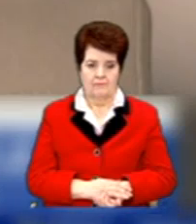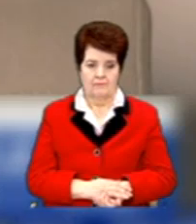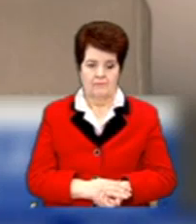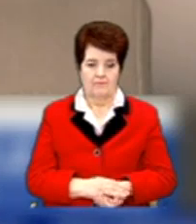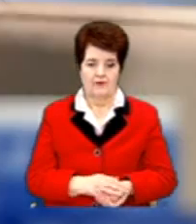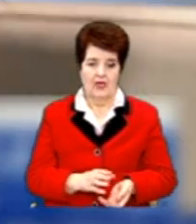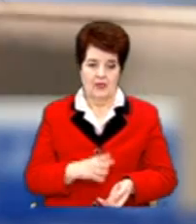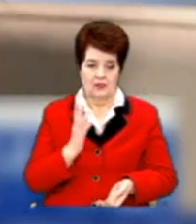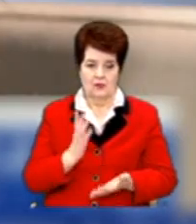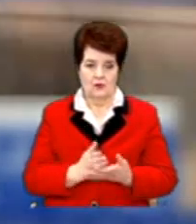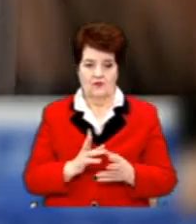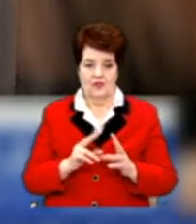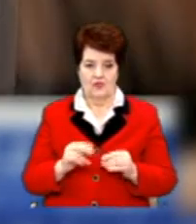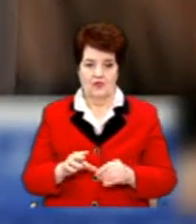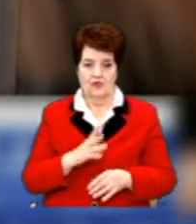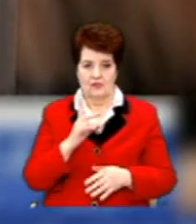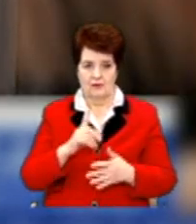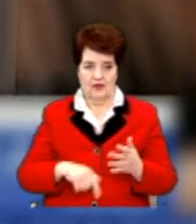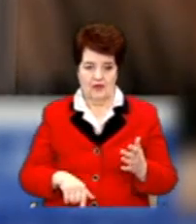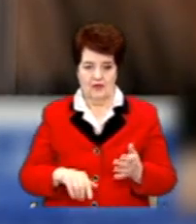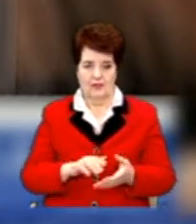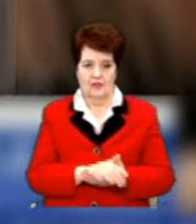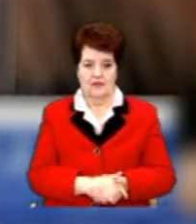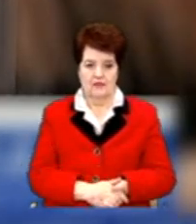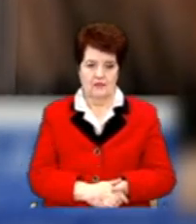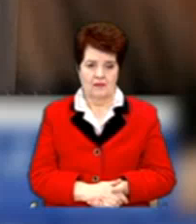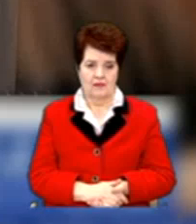I'm pretty scared. My mom is, you know, a